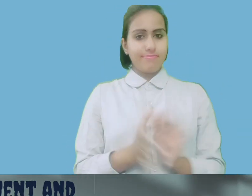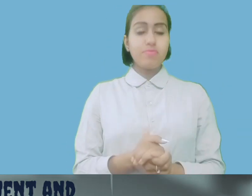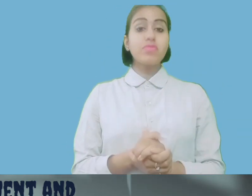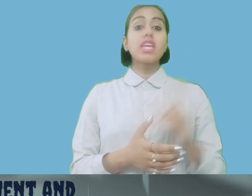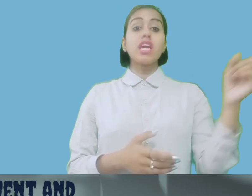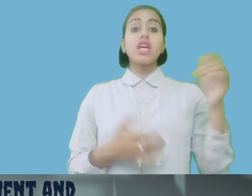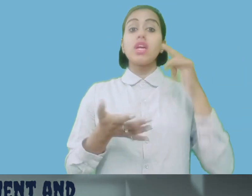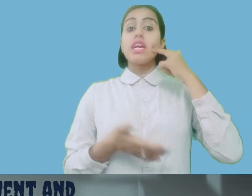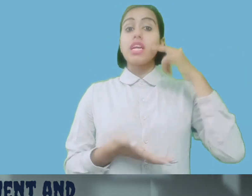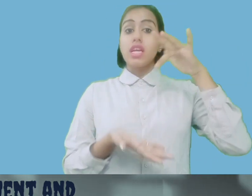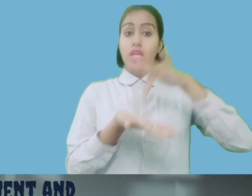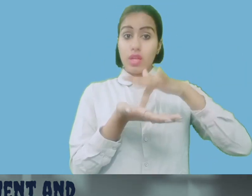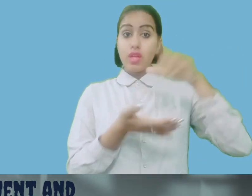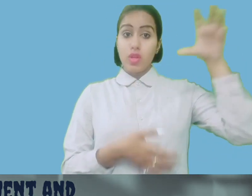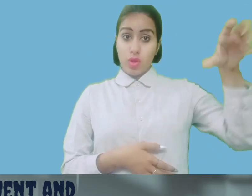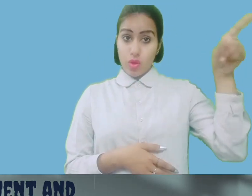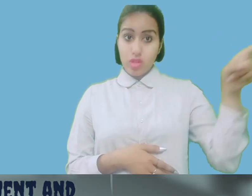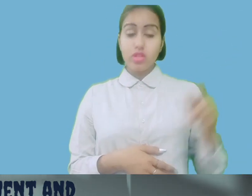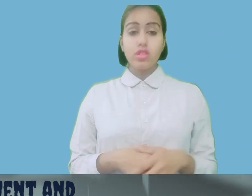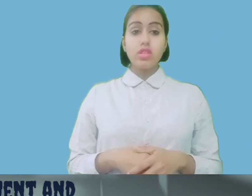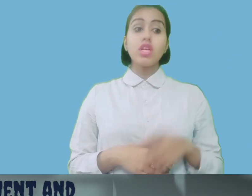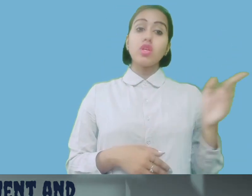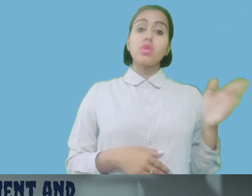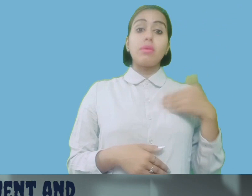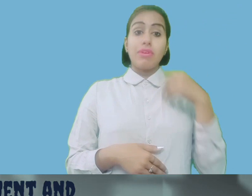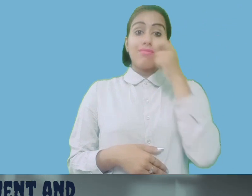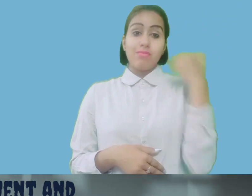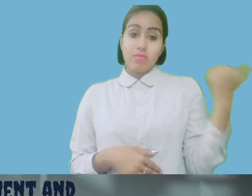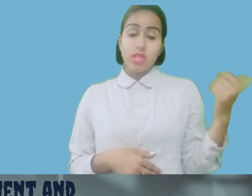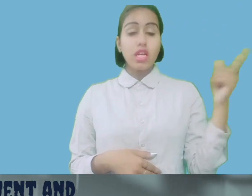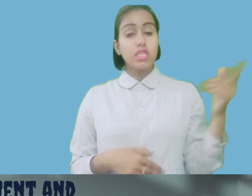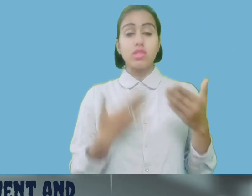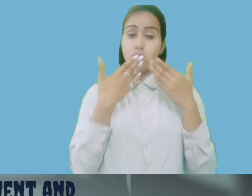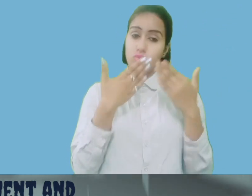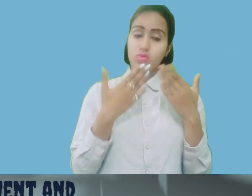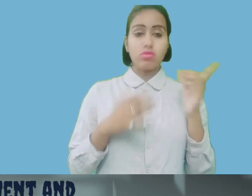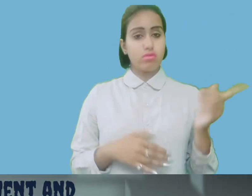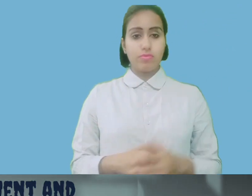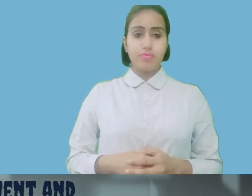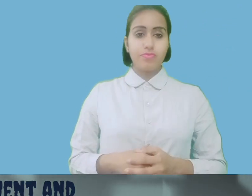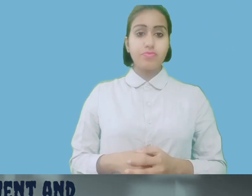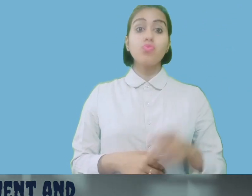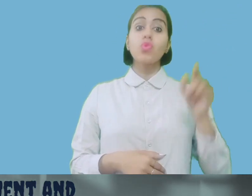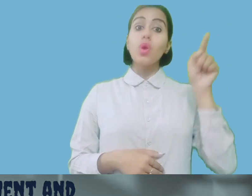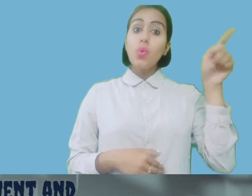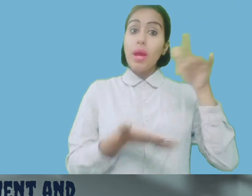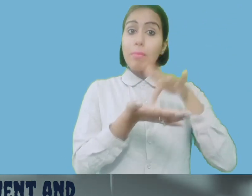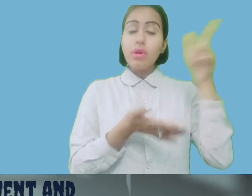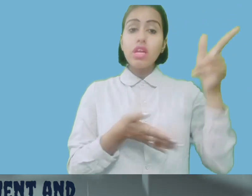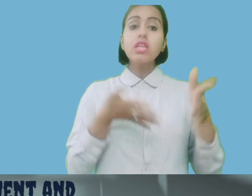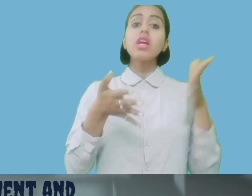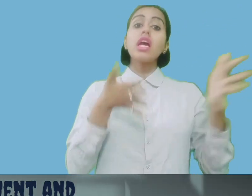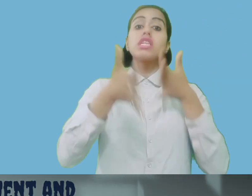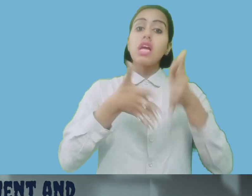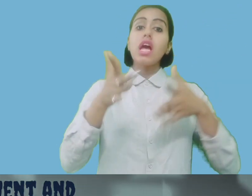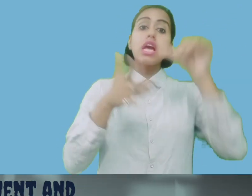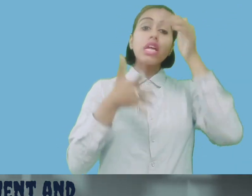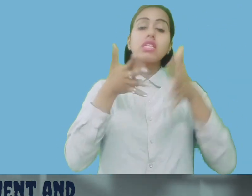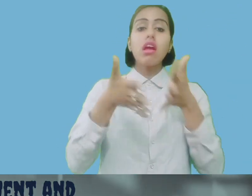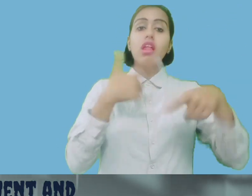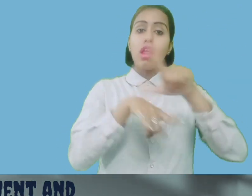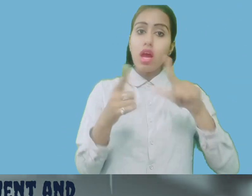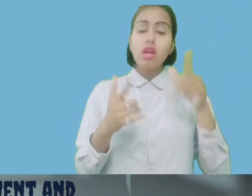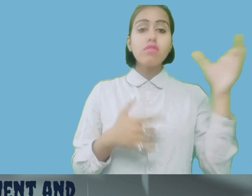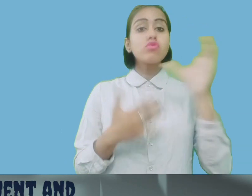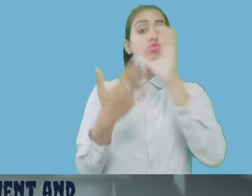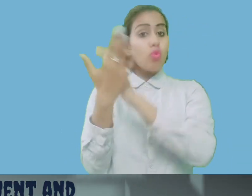पे बाइलिंगुअलिज्म में ऐसे बधिर बच्चों को शिक्षण और प्रशिक्षण दिया जाता है जिससे वो अपने जीवन में कुछ कर सकें और एक काबिल बन